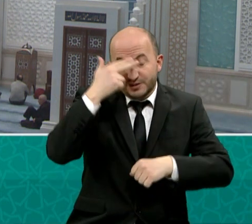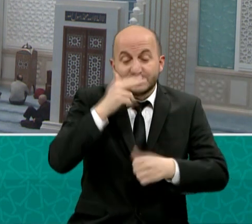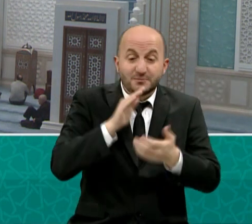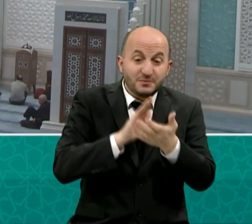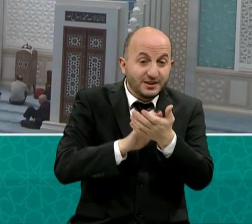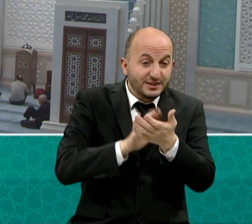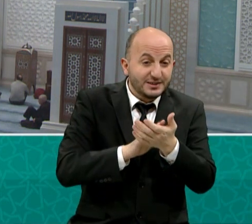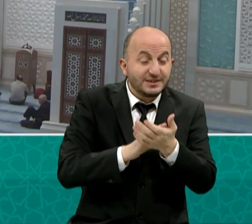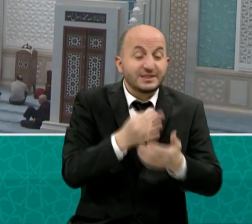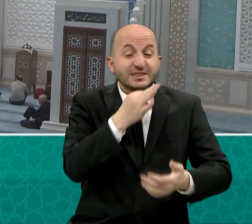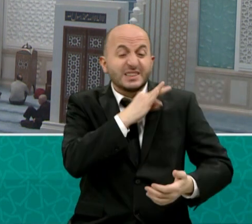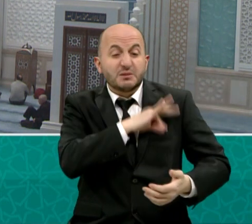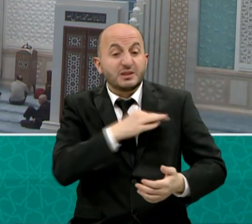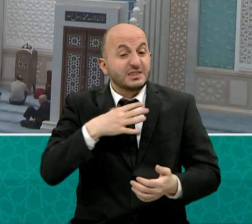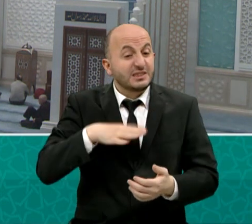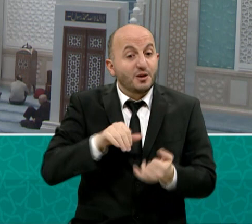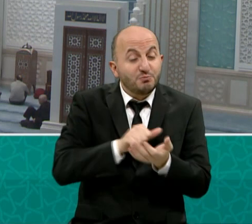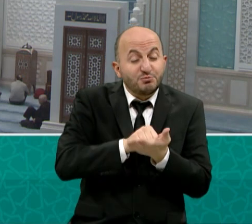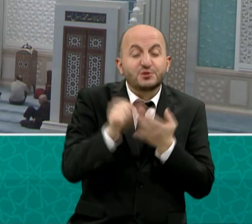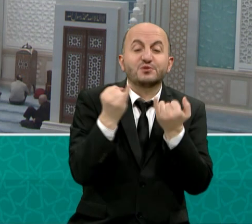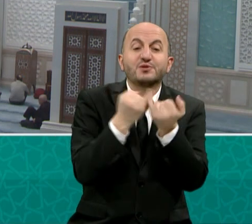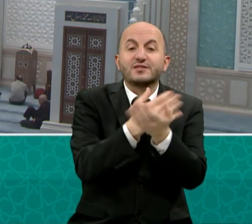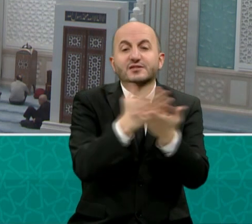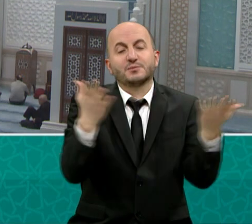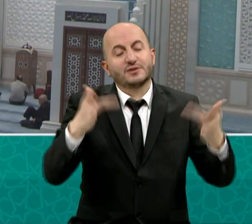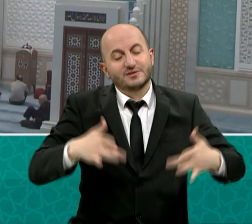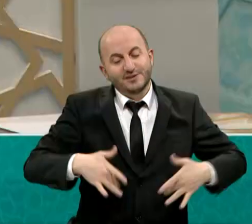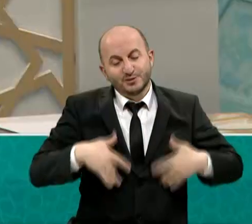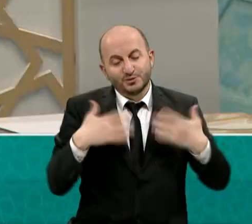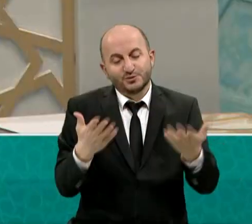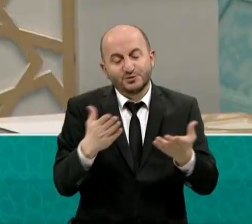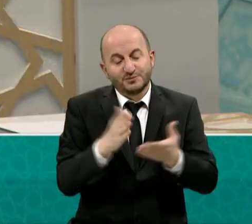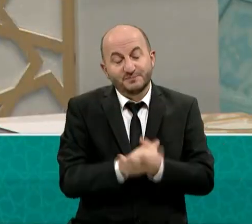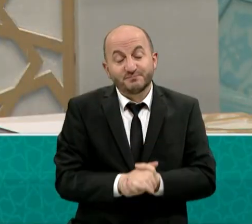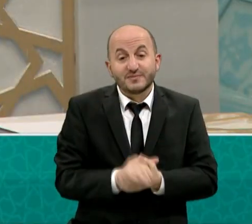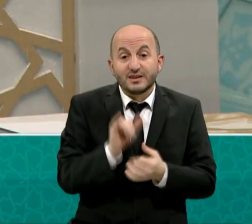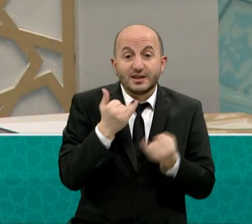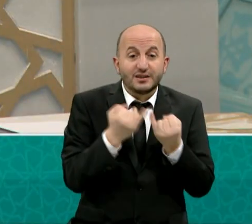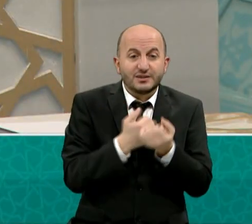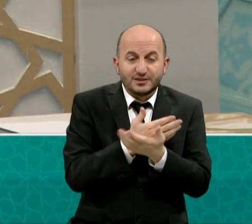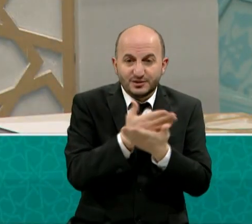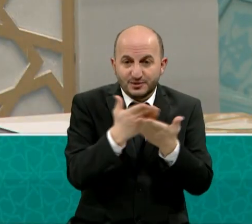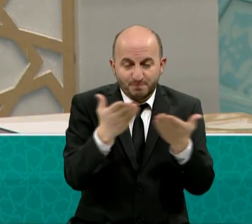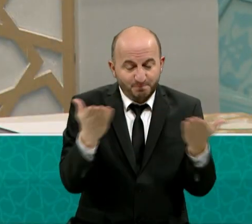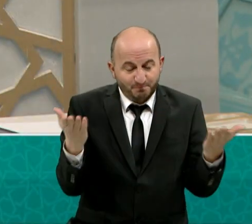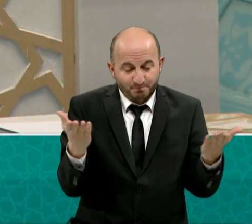bereketinden yararlanmak isteyen bütün kardeşlerimizden razı olsun inşallah. Değerli kardeşlerim,